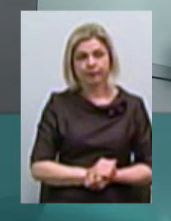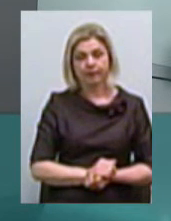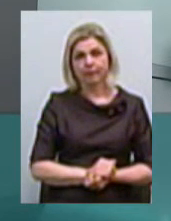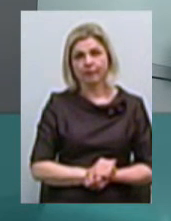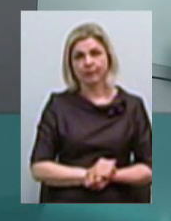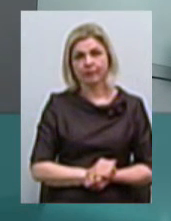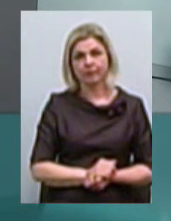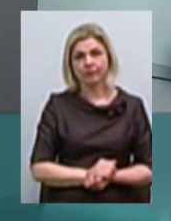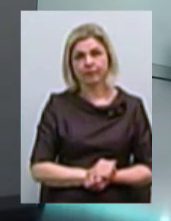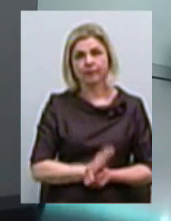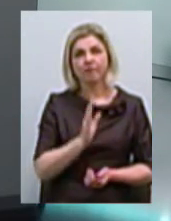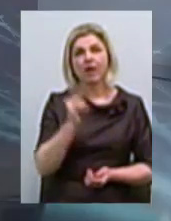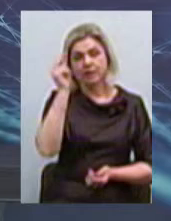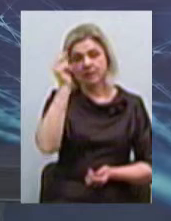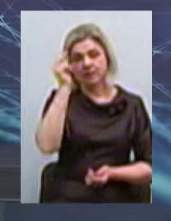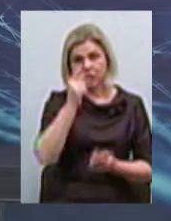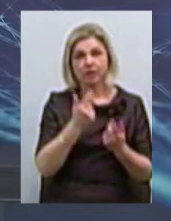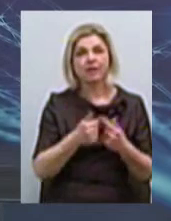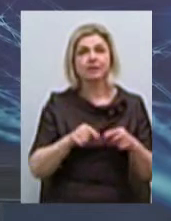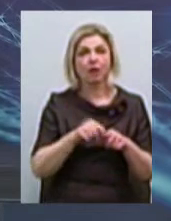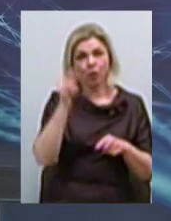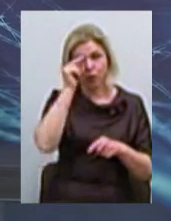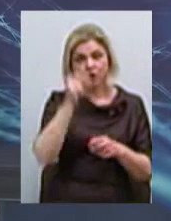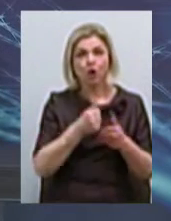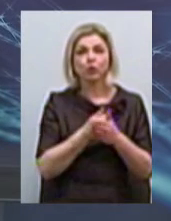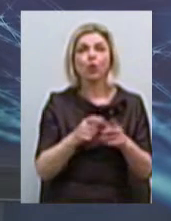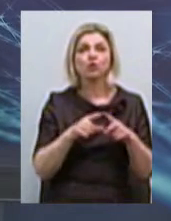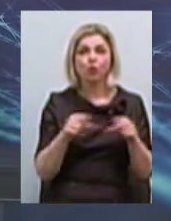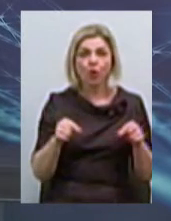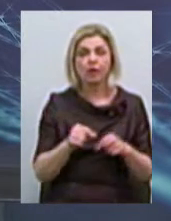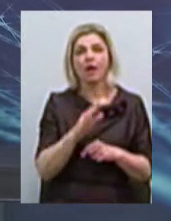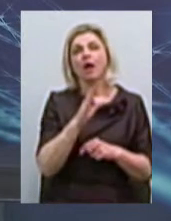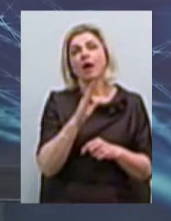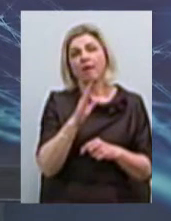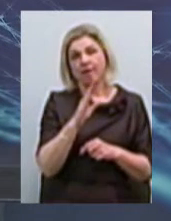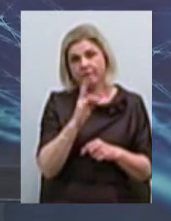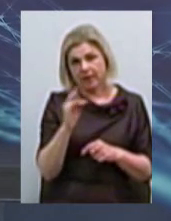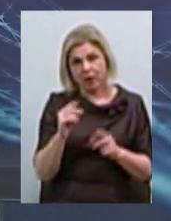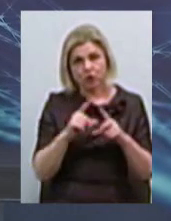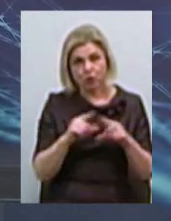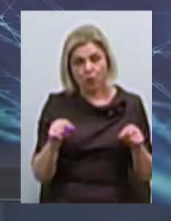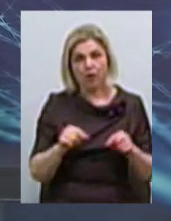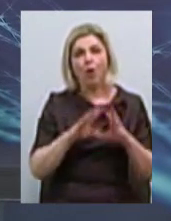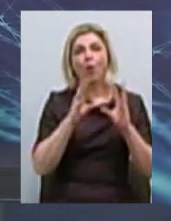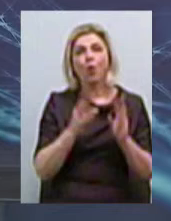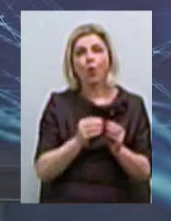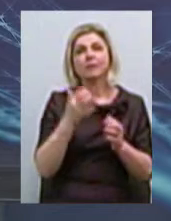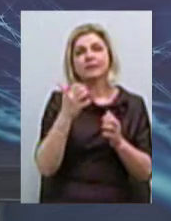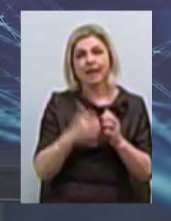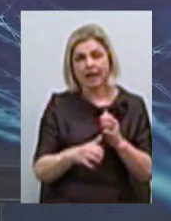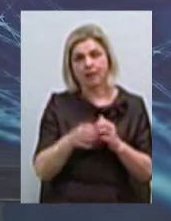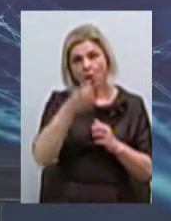Навчання в закладах освіти – це дошкільна освіта, позашкільна освіта, загально-середня професійна